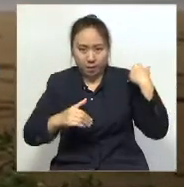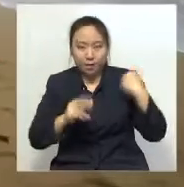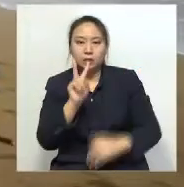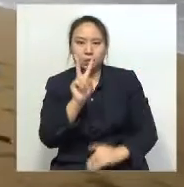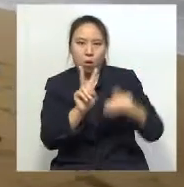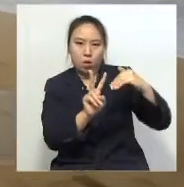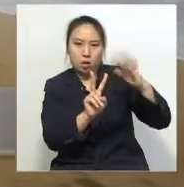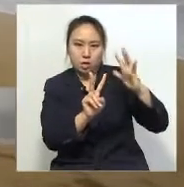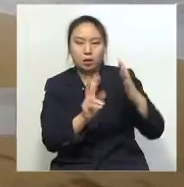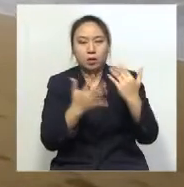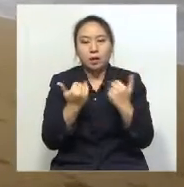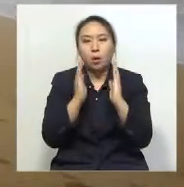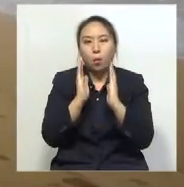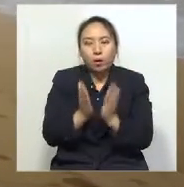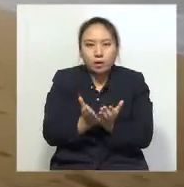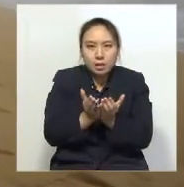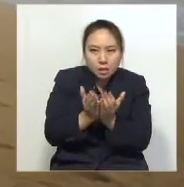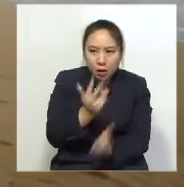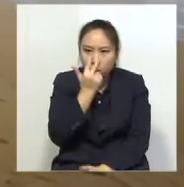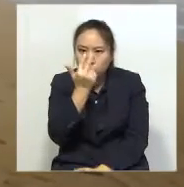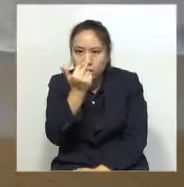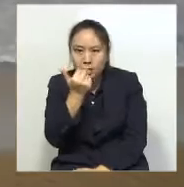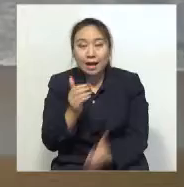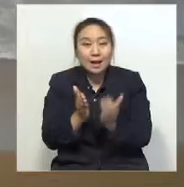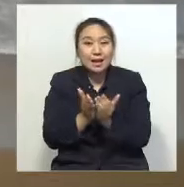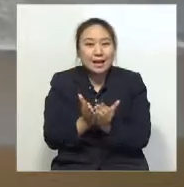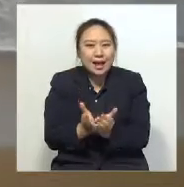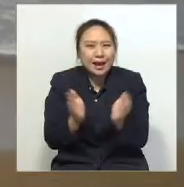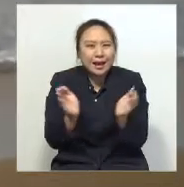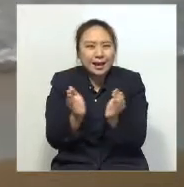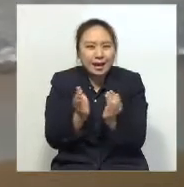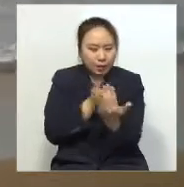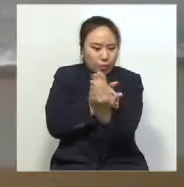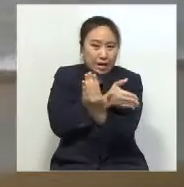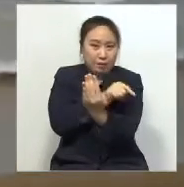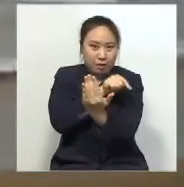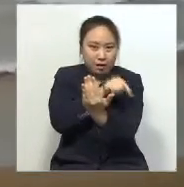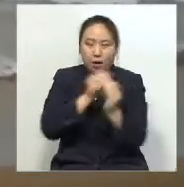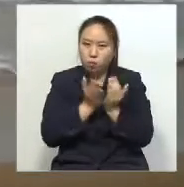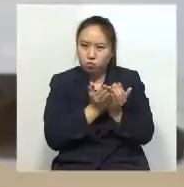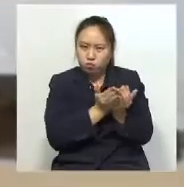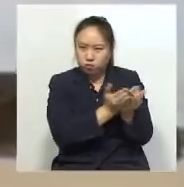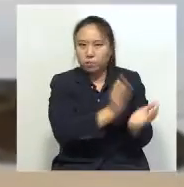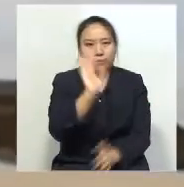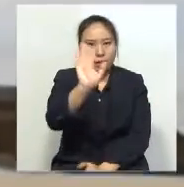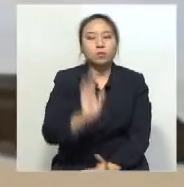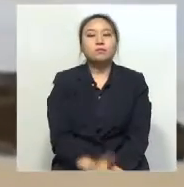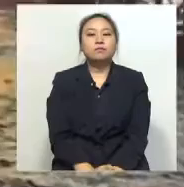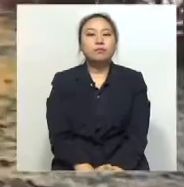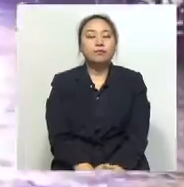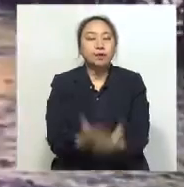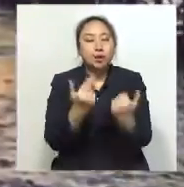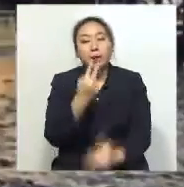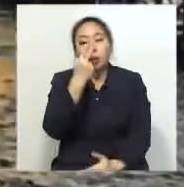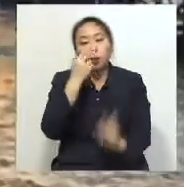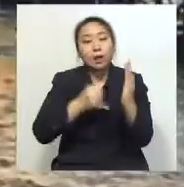สูงมากก 2 เมตรชาวเรือควรเดินเรือดความปมัดระวังและเรือเล็กบริวเวณทะเลอัดมันควรงดออกจากฝังค่ะมาดูเป็น